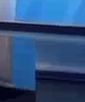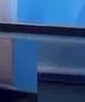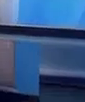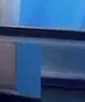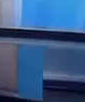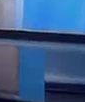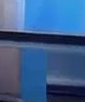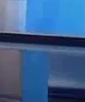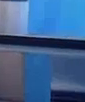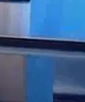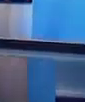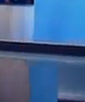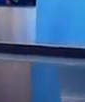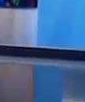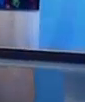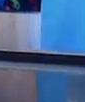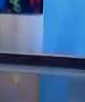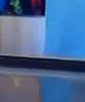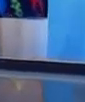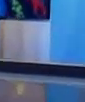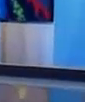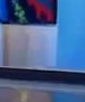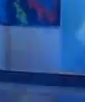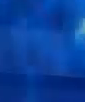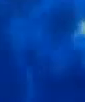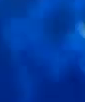Stela Dănilă vă prezintă telejurnalul.